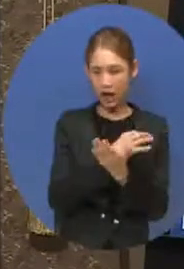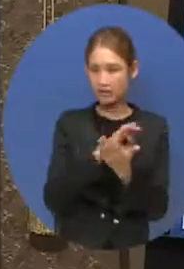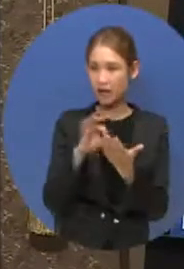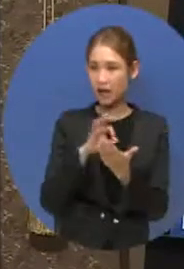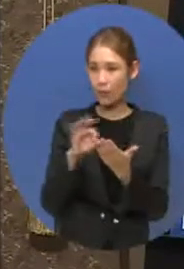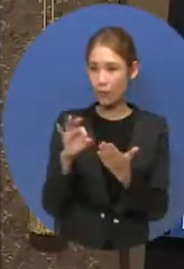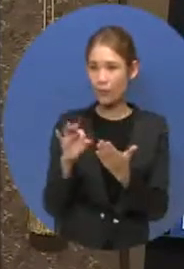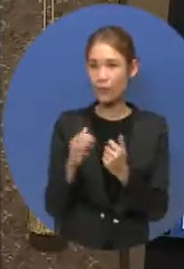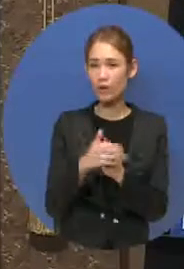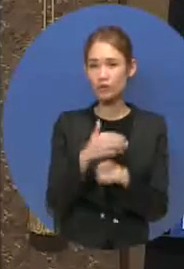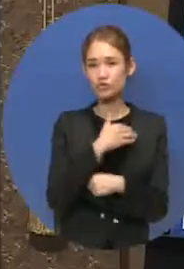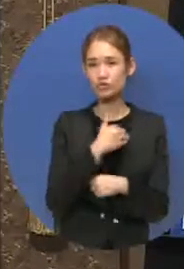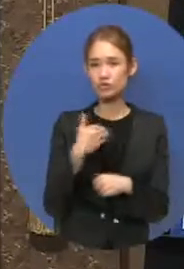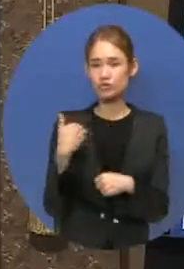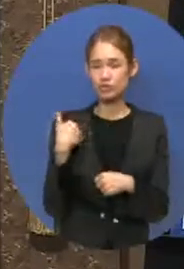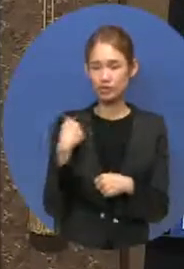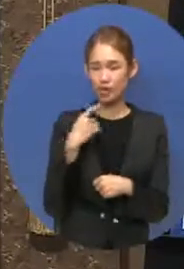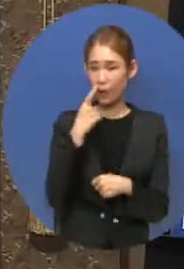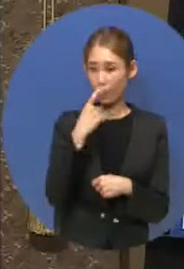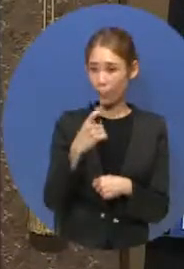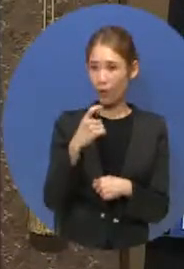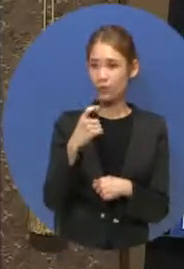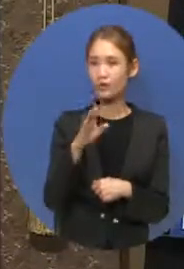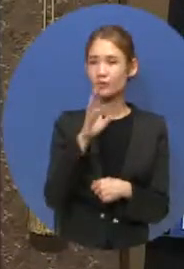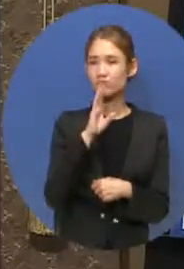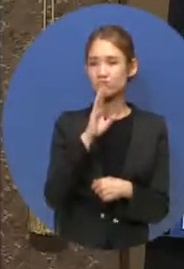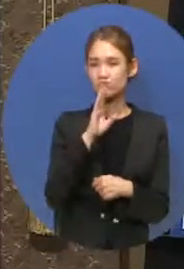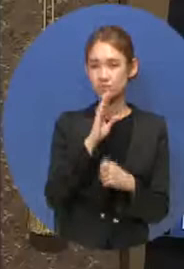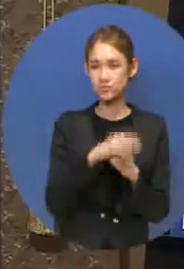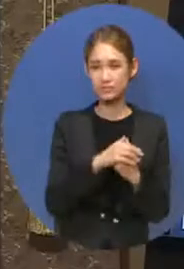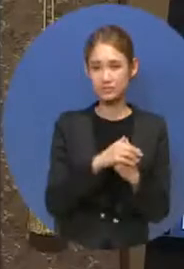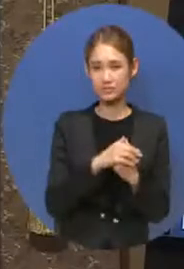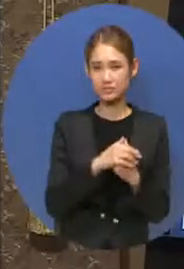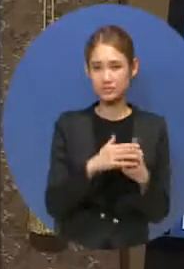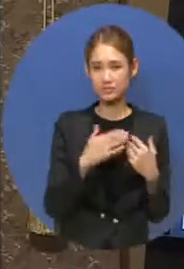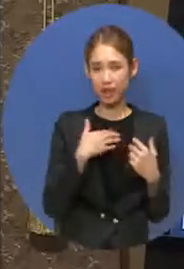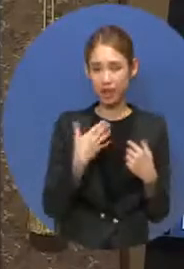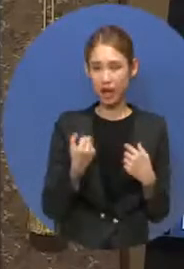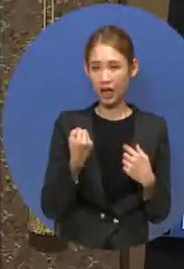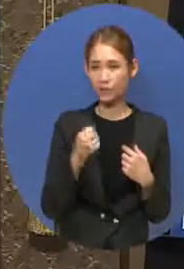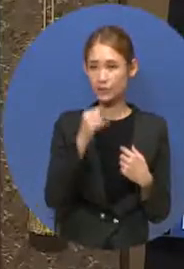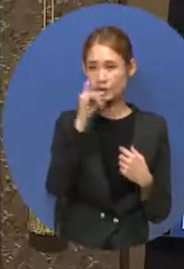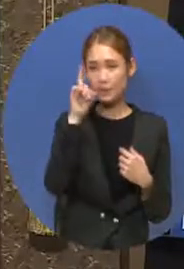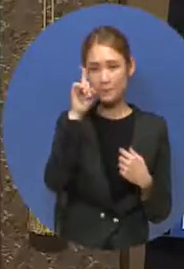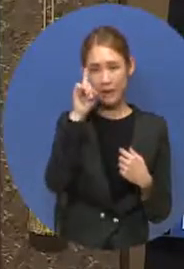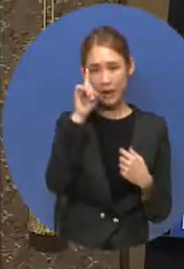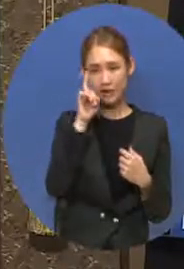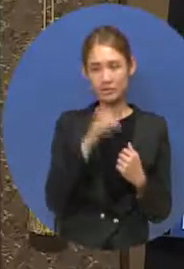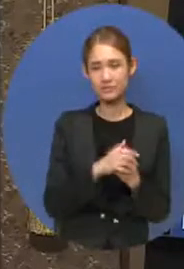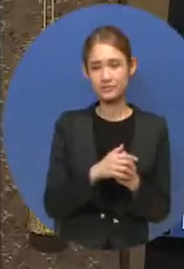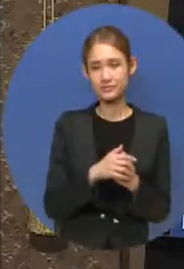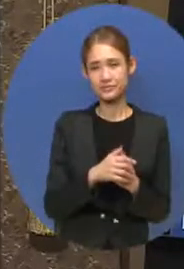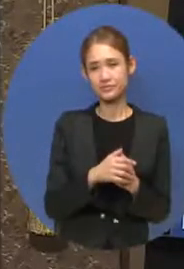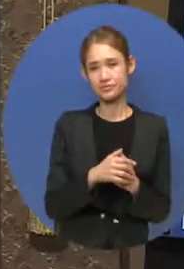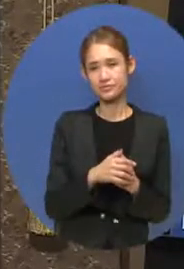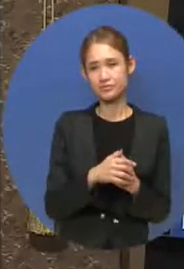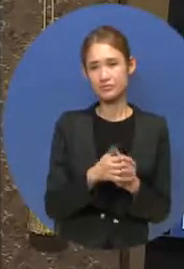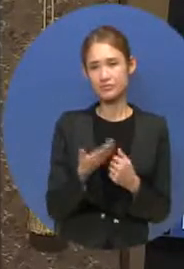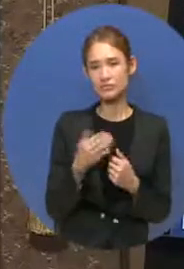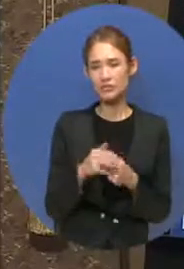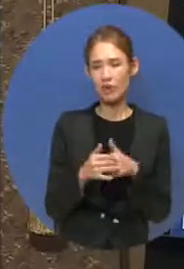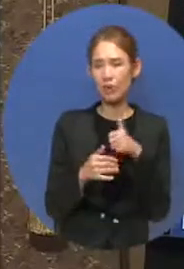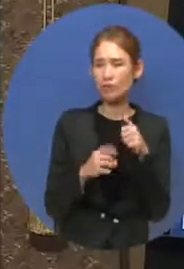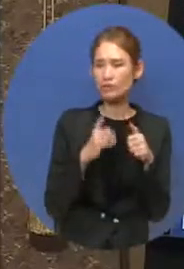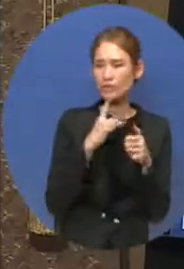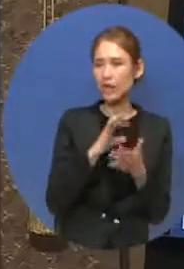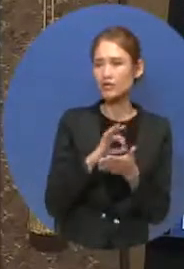쏟으면 굉장히 멋진 인생이지 않아요? 그렇죠. 네, 내가 갖고 있는 게 100이라고 하면서도 50밖에 사실